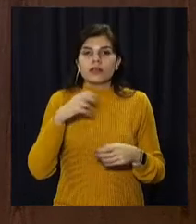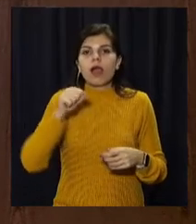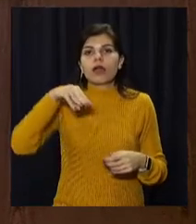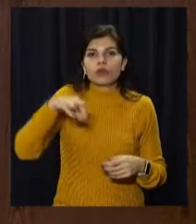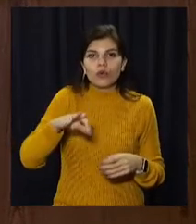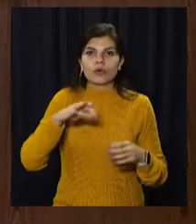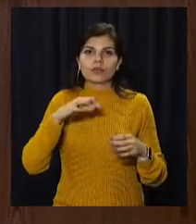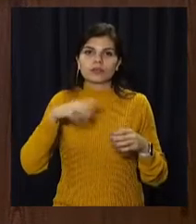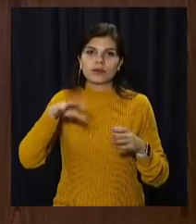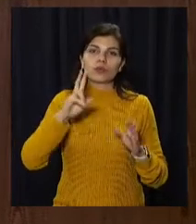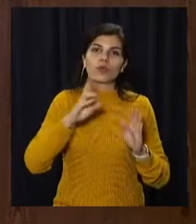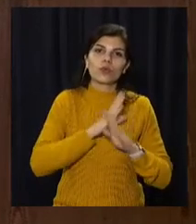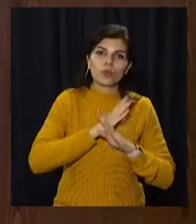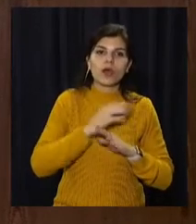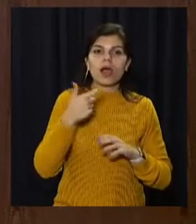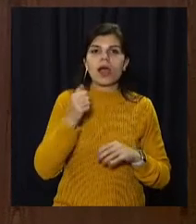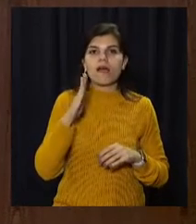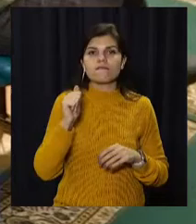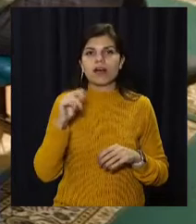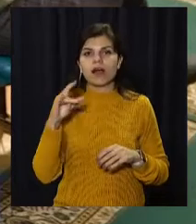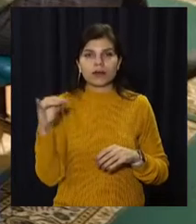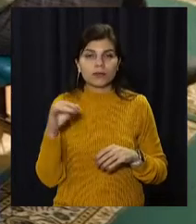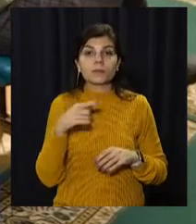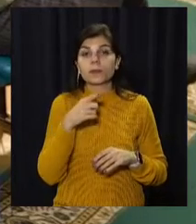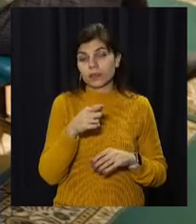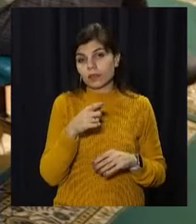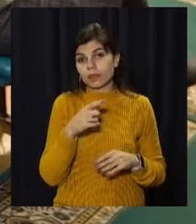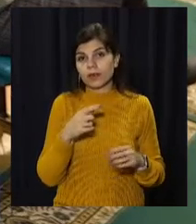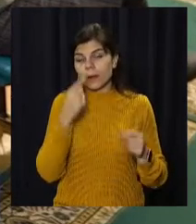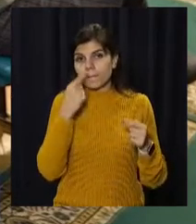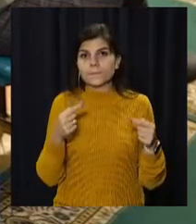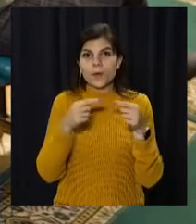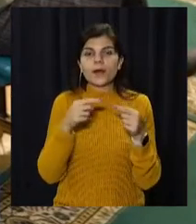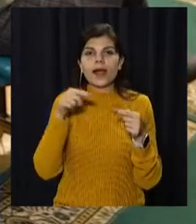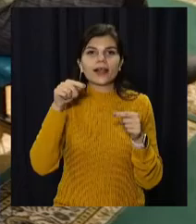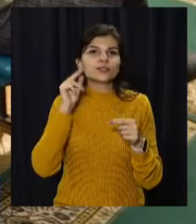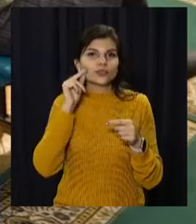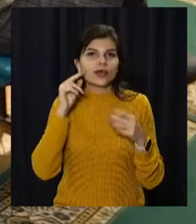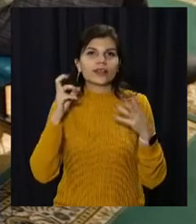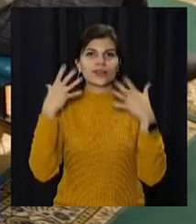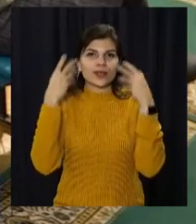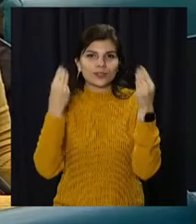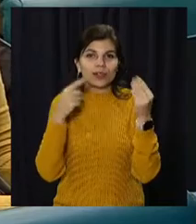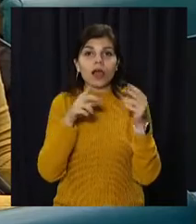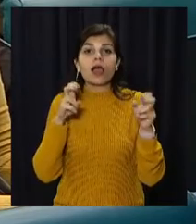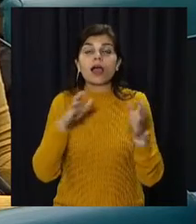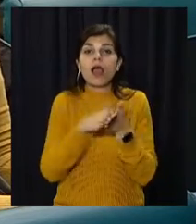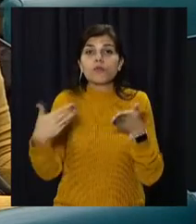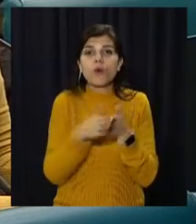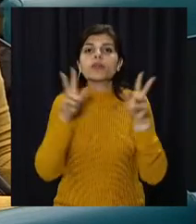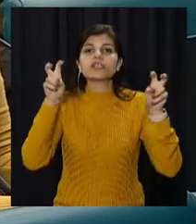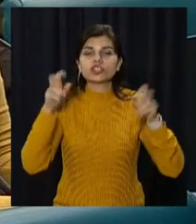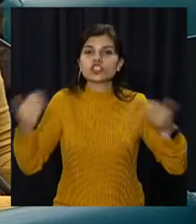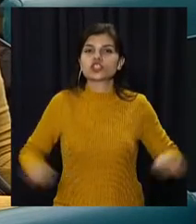та загиблому побратиму Сергію Гаварі. Прем'єра співпала із днем його народження. В альбомі «Живи» авторські